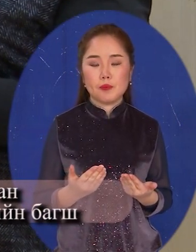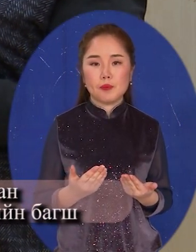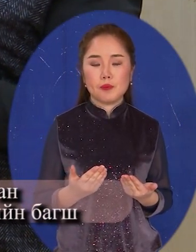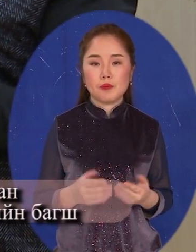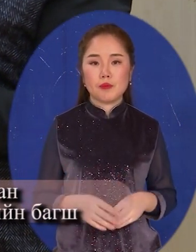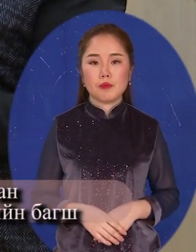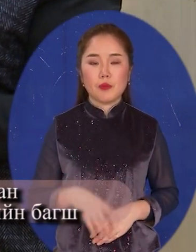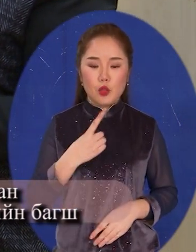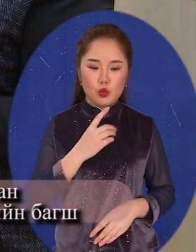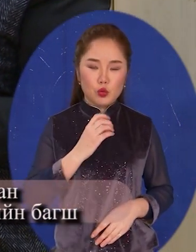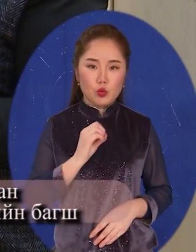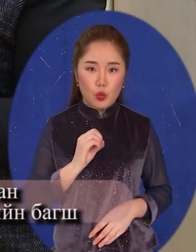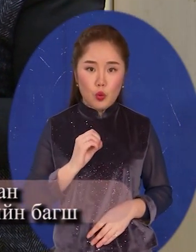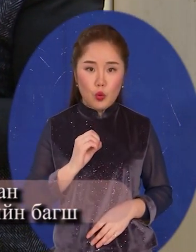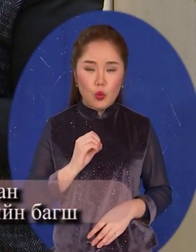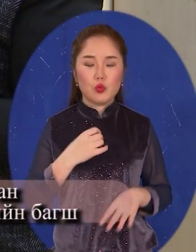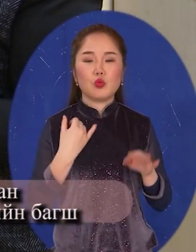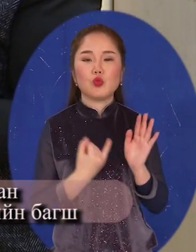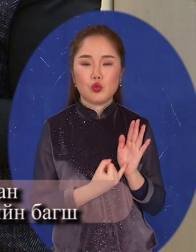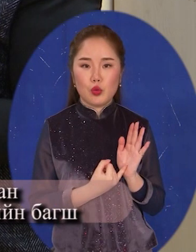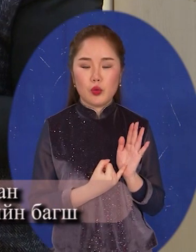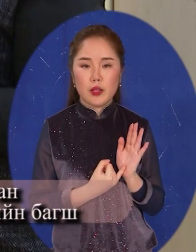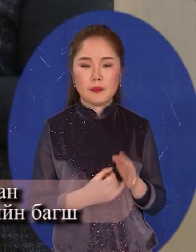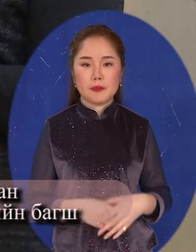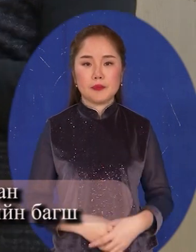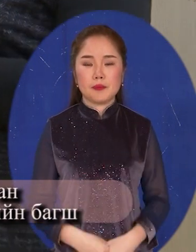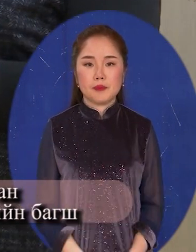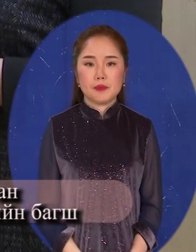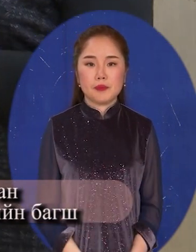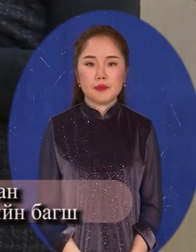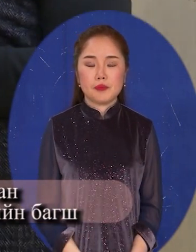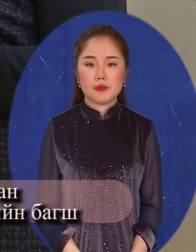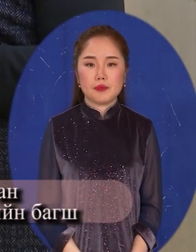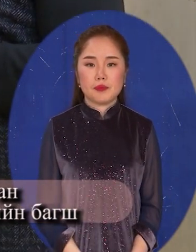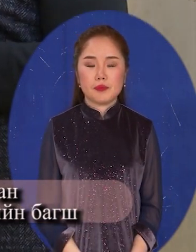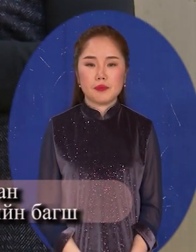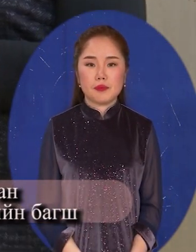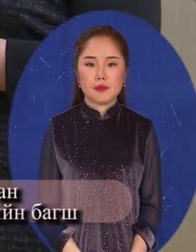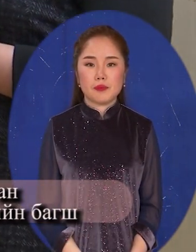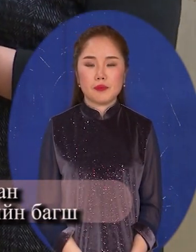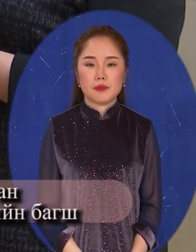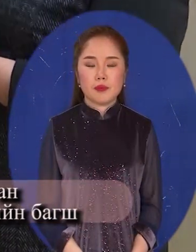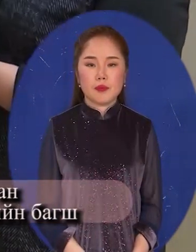90-ға 10-ды қосқанда 100 100-ге 6-ны қосып 106